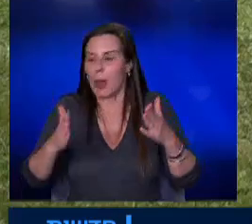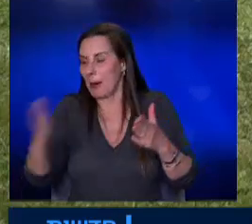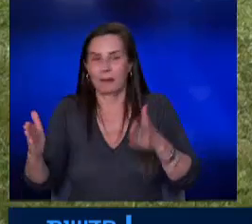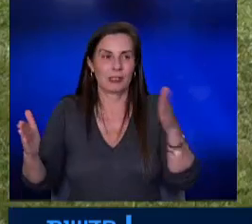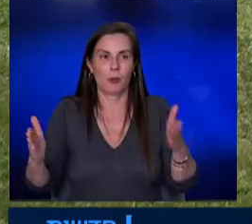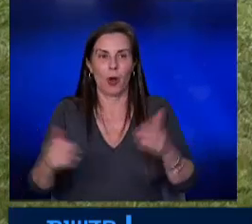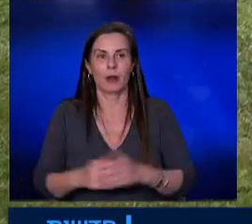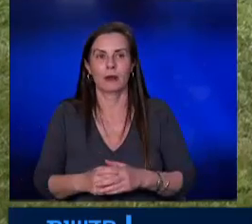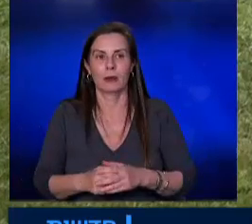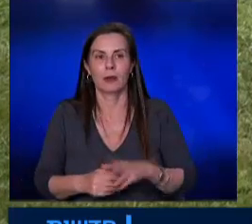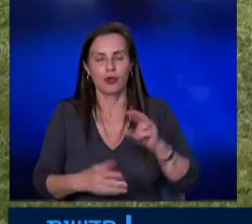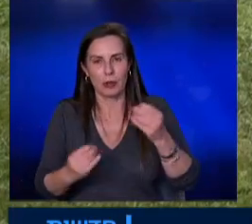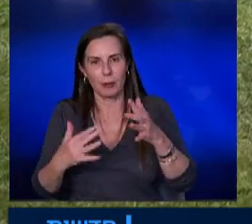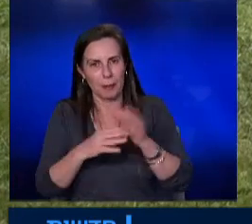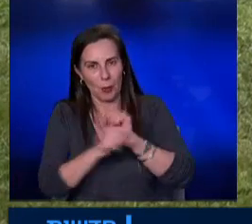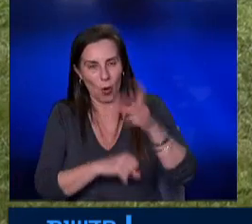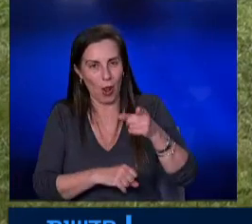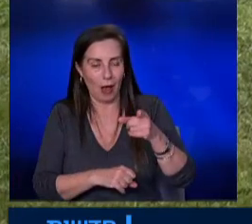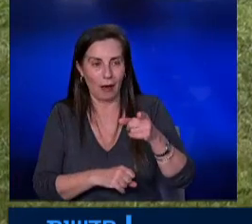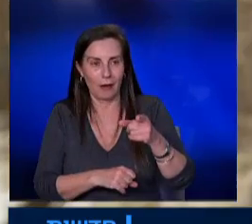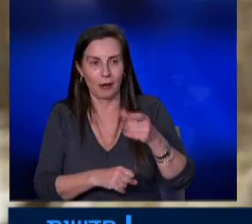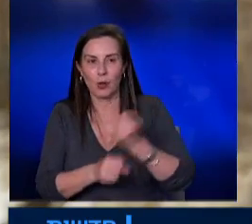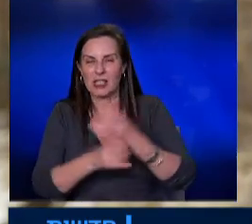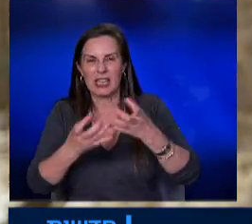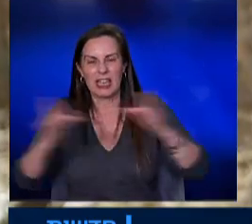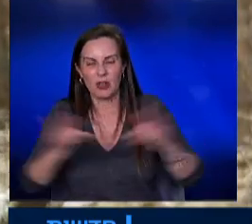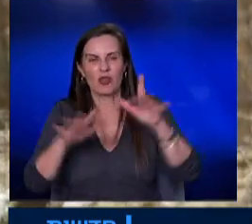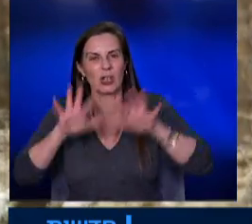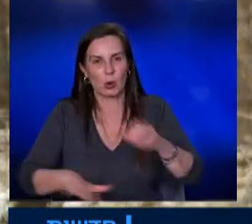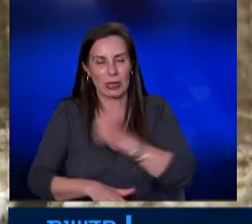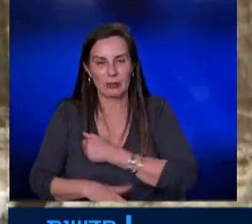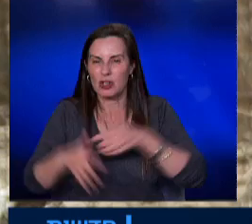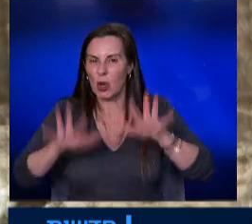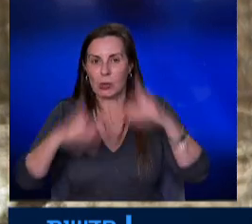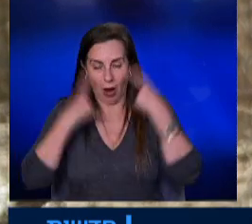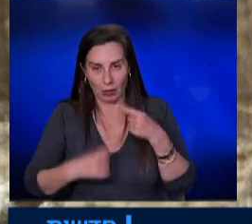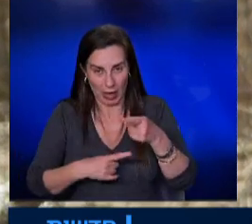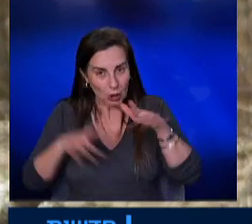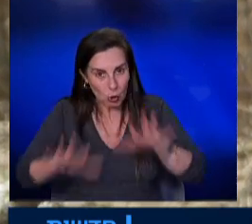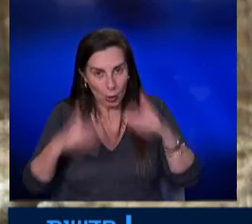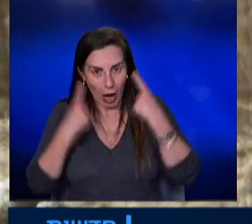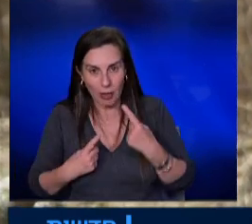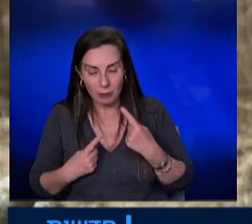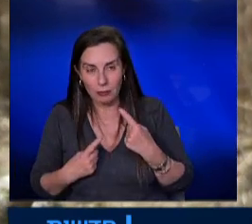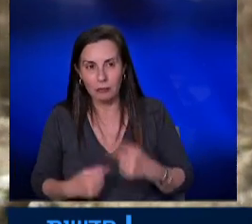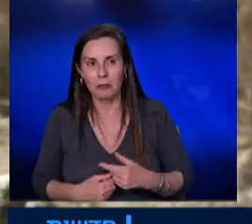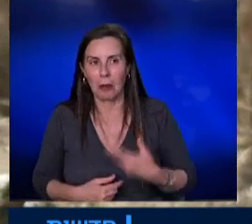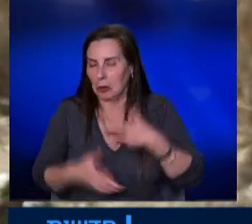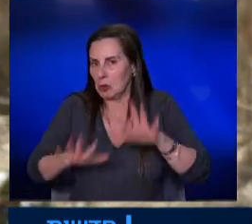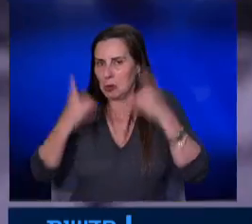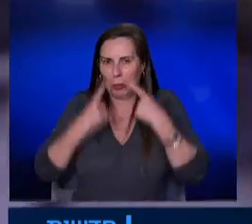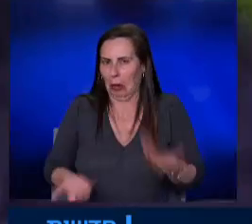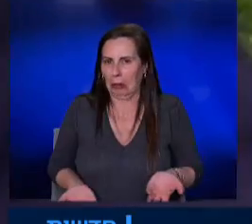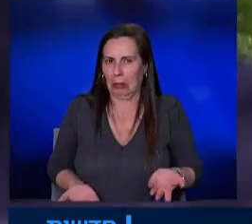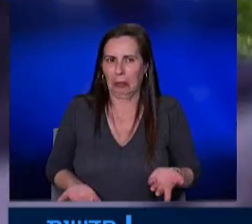גדולה. מופנית אליך ביקורת שאתה אולי גורם לכיתוב, שאתה שונא דתיים, שאתה שונא חרדים. אתה שונא חרדים, עמוס? אני לא שונא